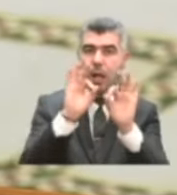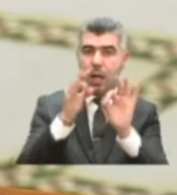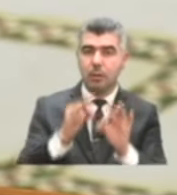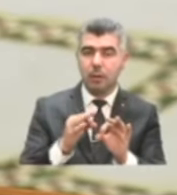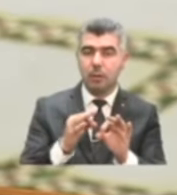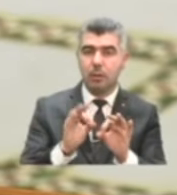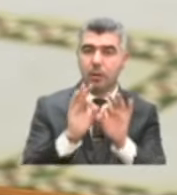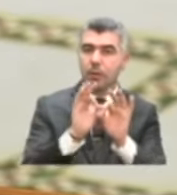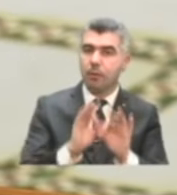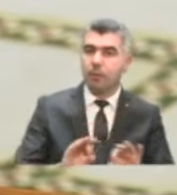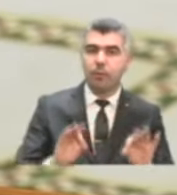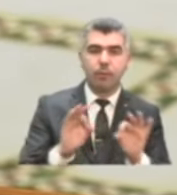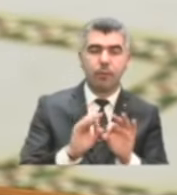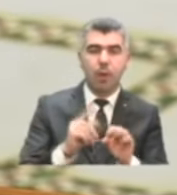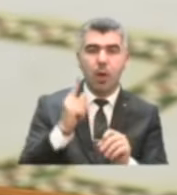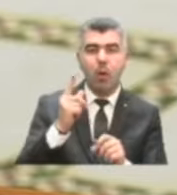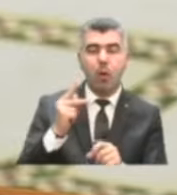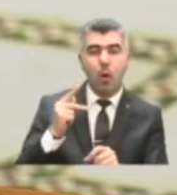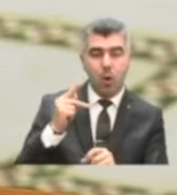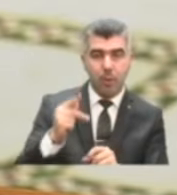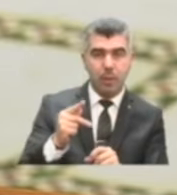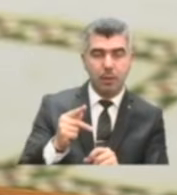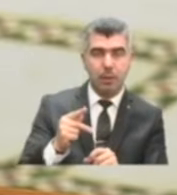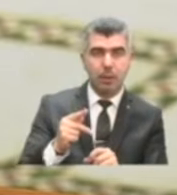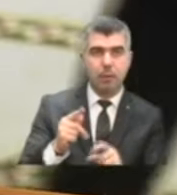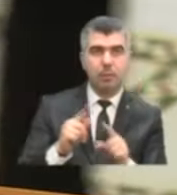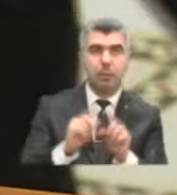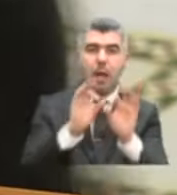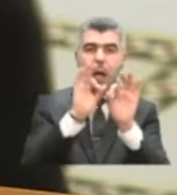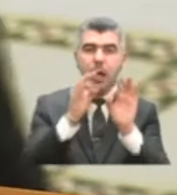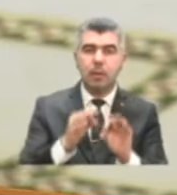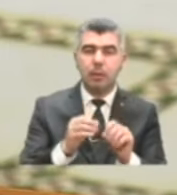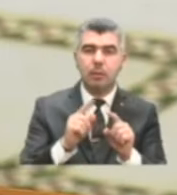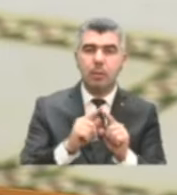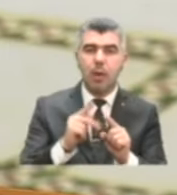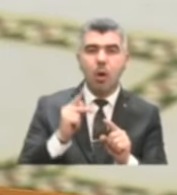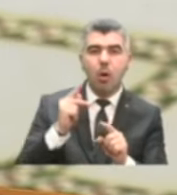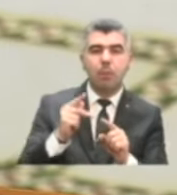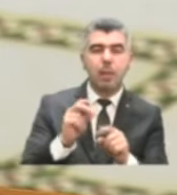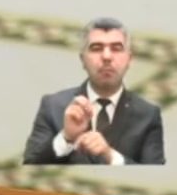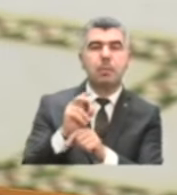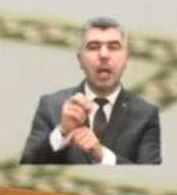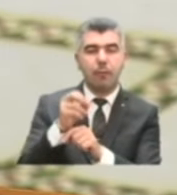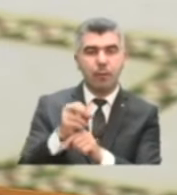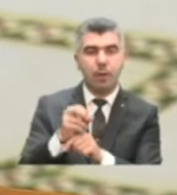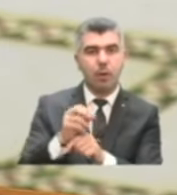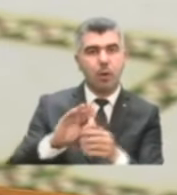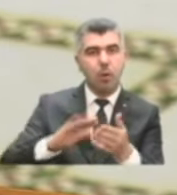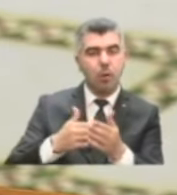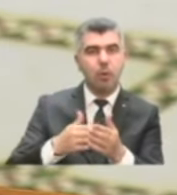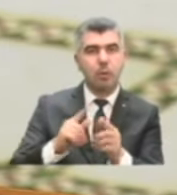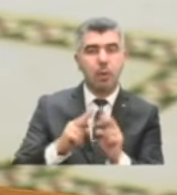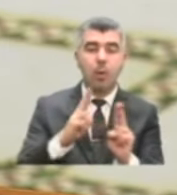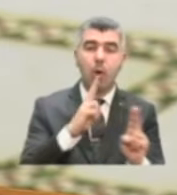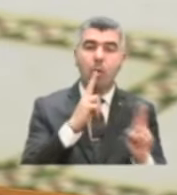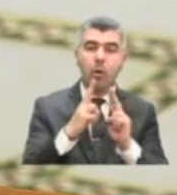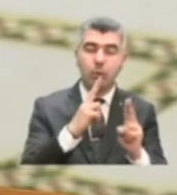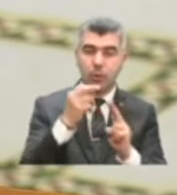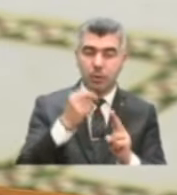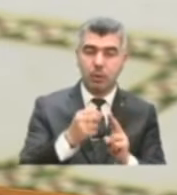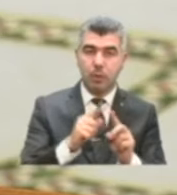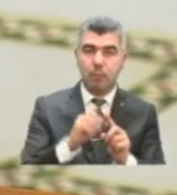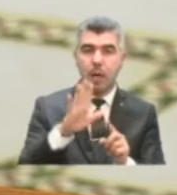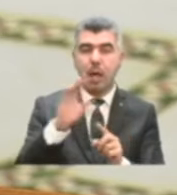خصوش يتقارن بالكيلومتر، خصو يتقارن بالعدد ديال الكيلومترات المسافرين مضروبة، لأنه هذيك الطريق السيارة تدوز